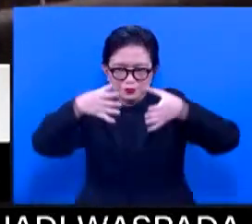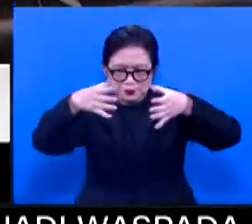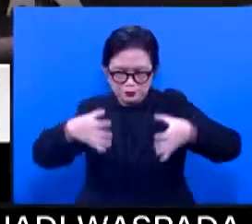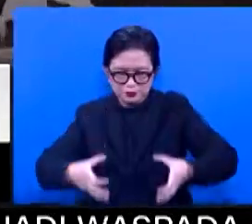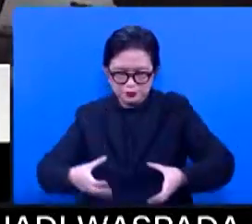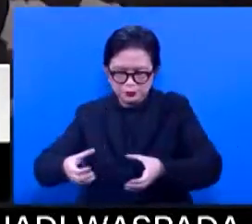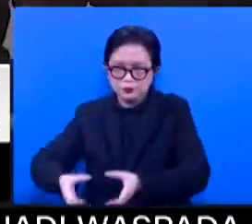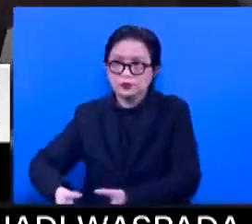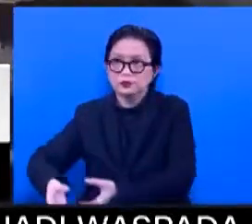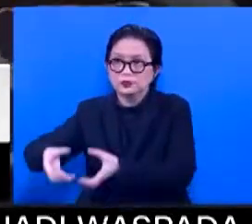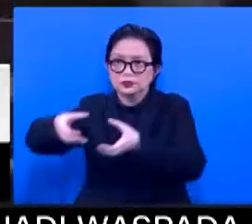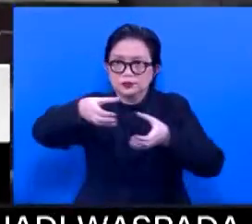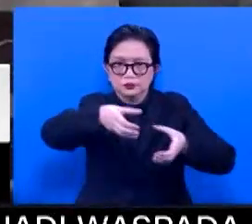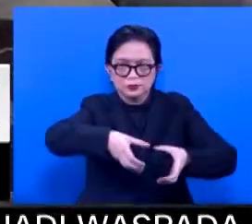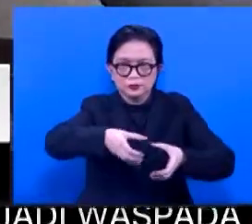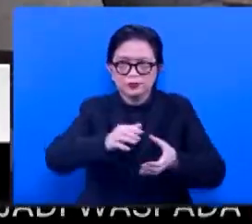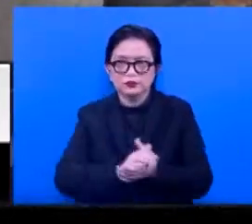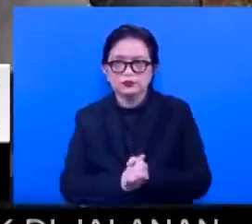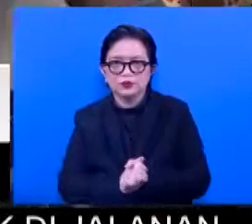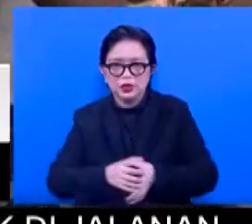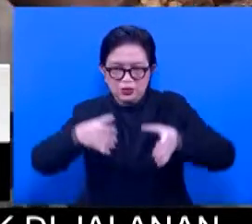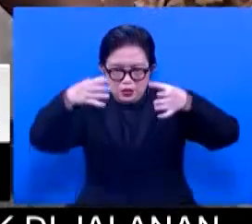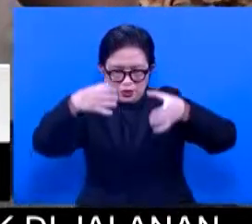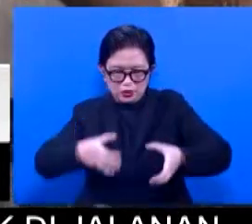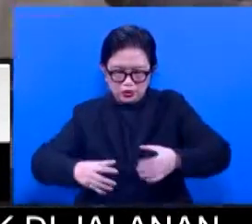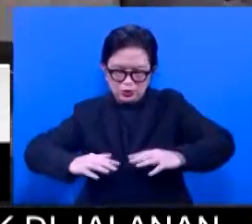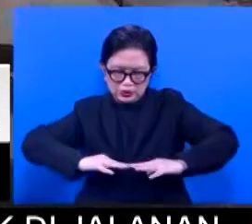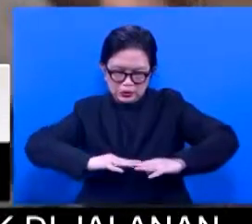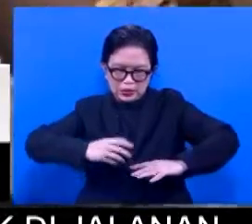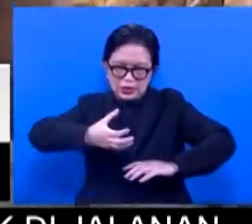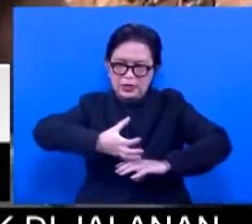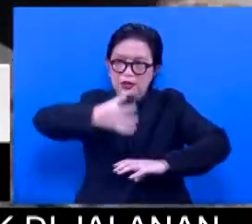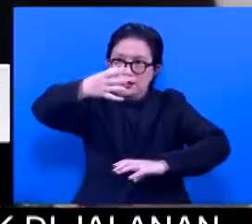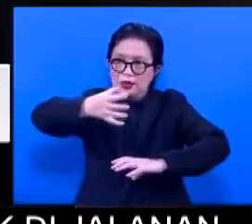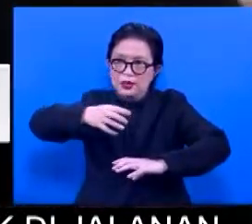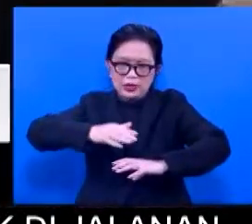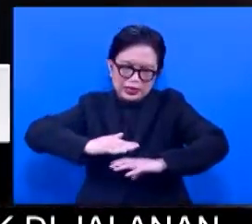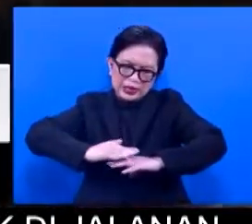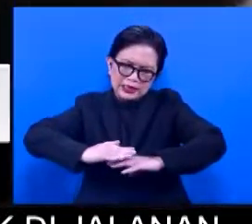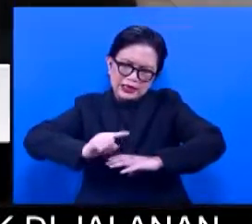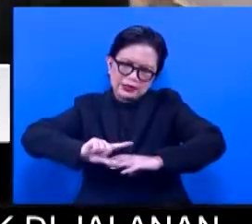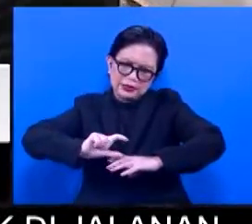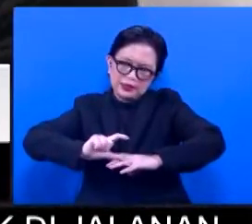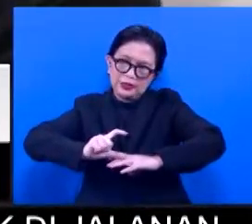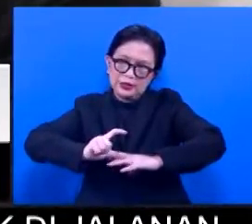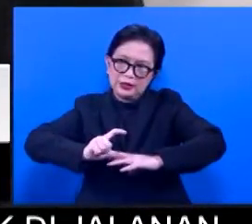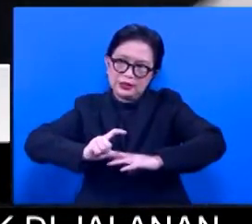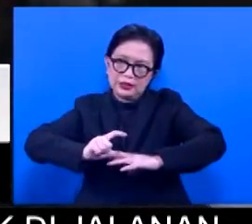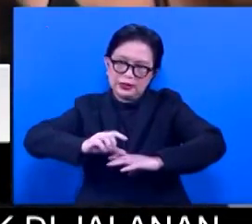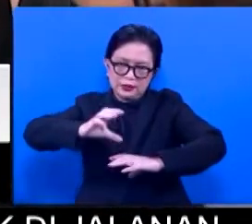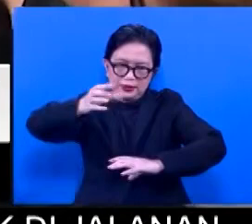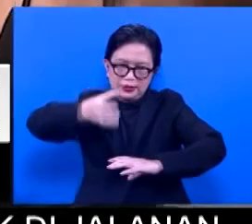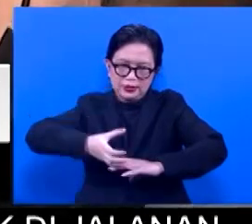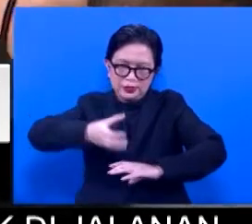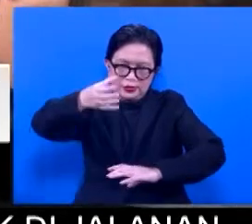sadar, tongnya ini nggak langsung nempel dengan dasar atau dengan tanah. Dikasih jarak sedikit, terus satu bata ya bang ya, jarak ya.